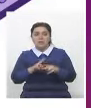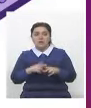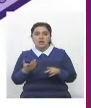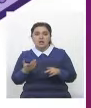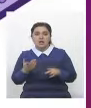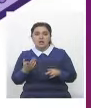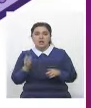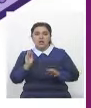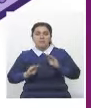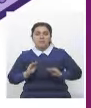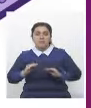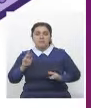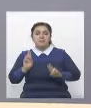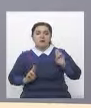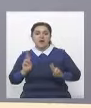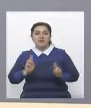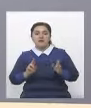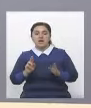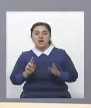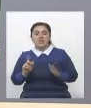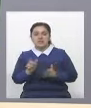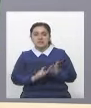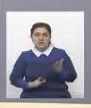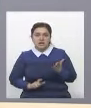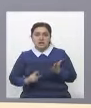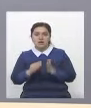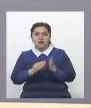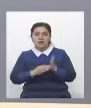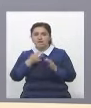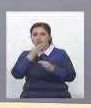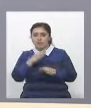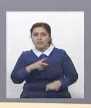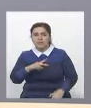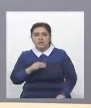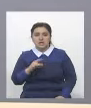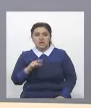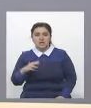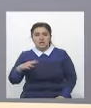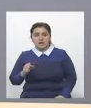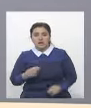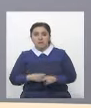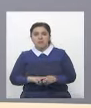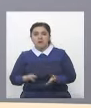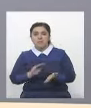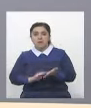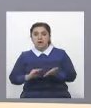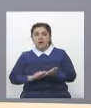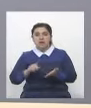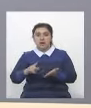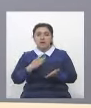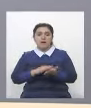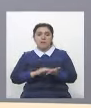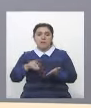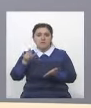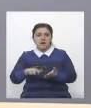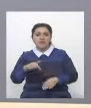об элементах стихосложения. В любом лирическом произведении поэт выражает свое